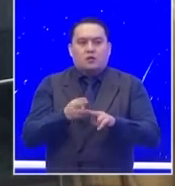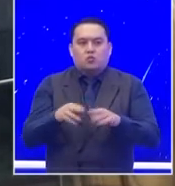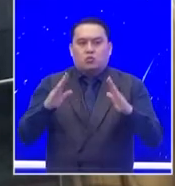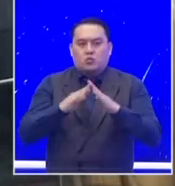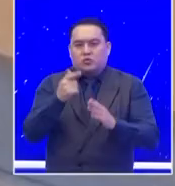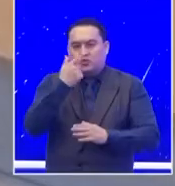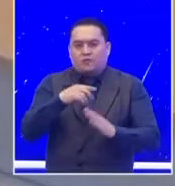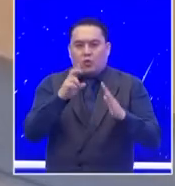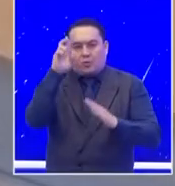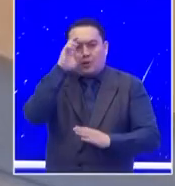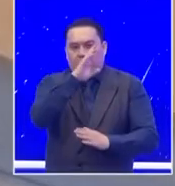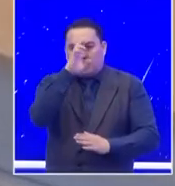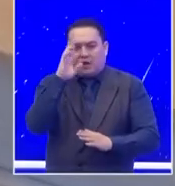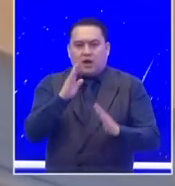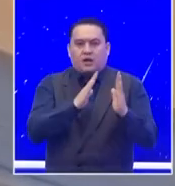своя библиотека.